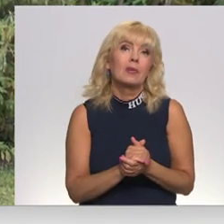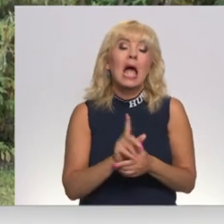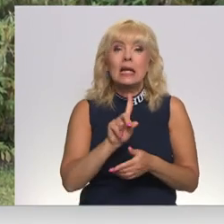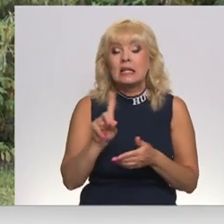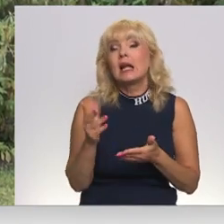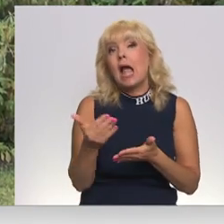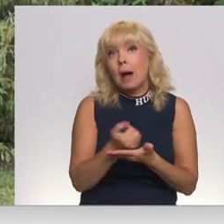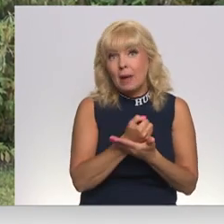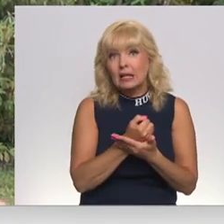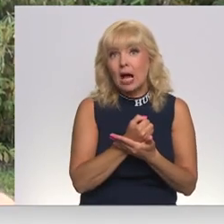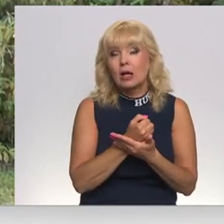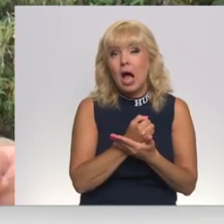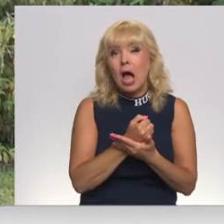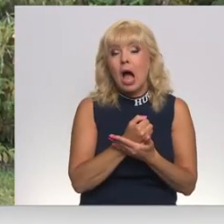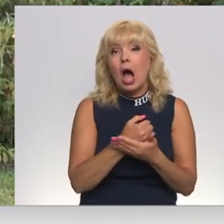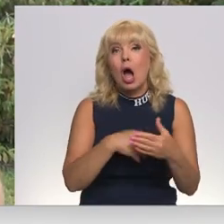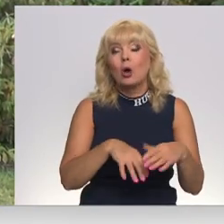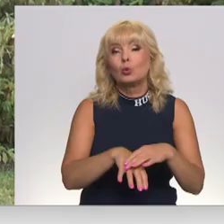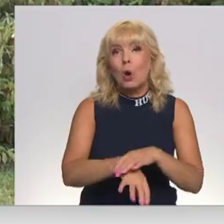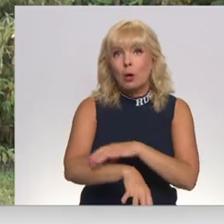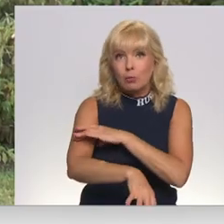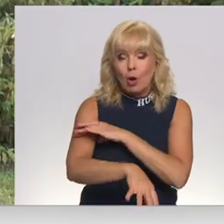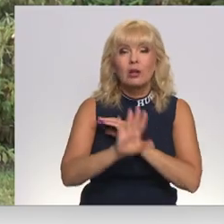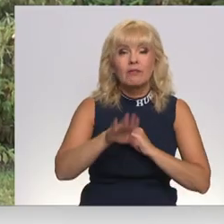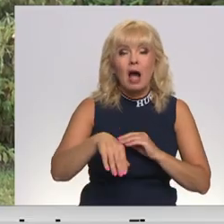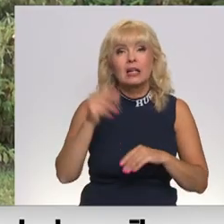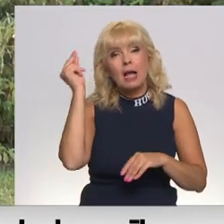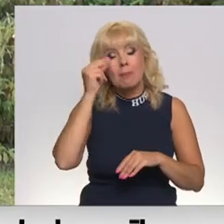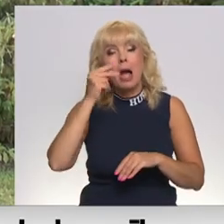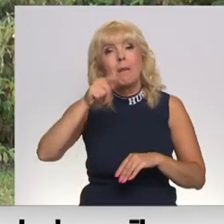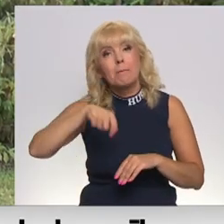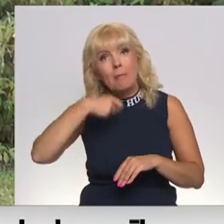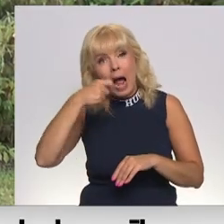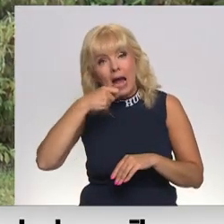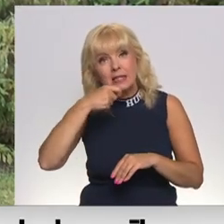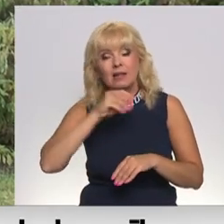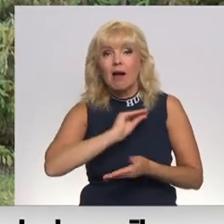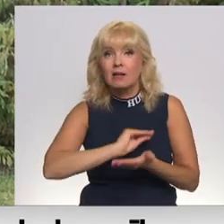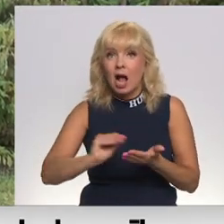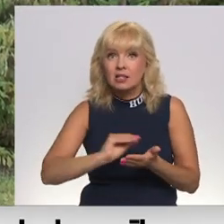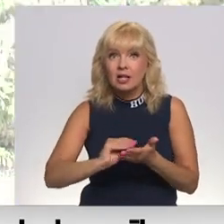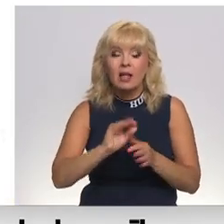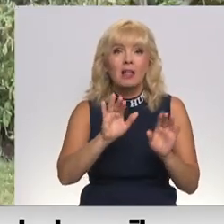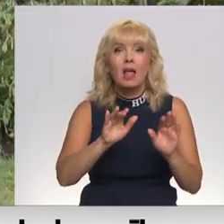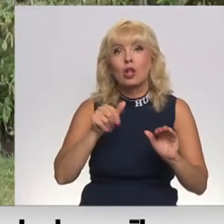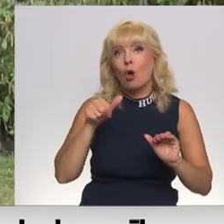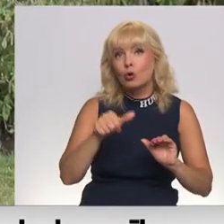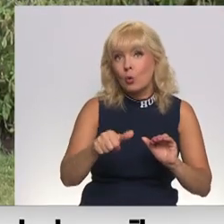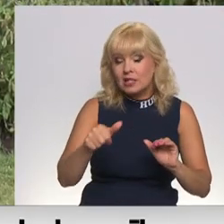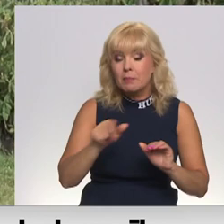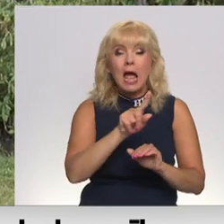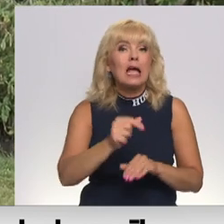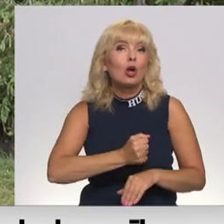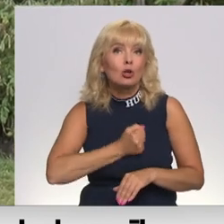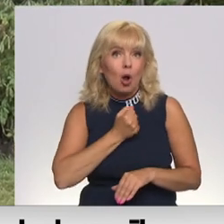Jāpanāk, lai ar protēzes palīdzību varētu paēst, rakstīt un nospiest datoru taustiņus. Pats